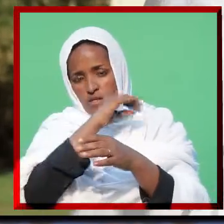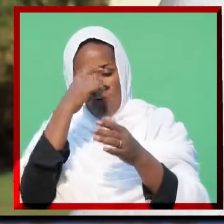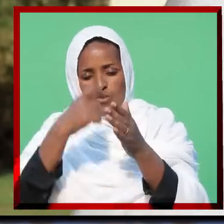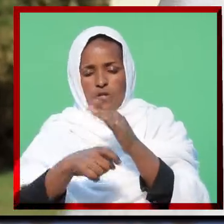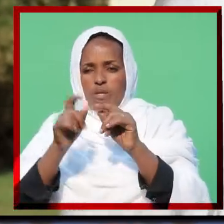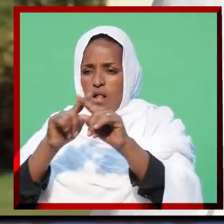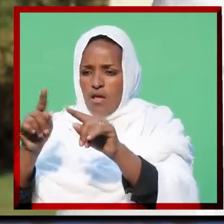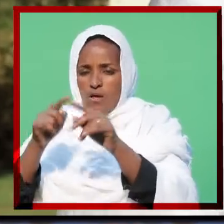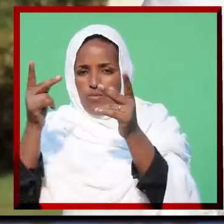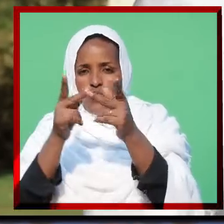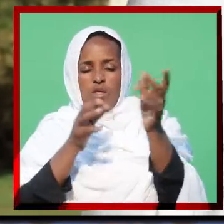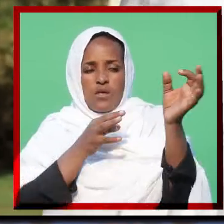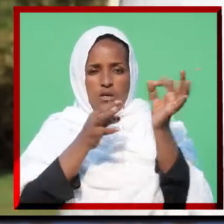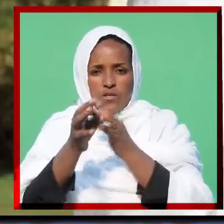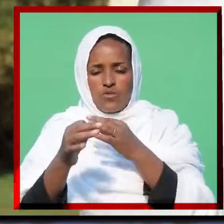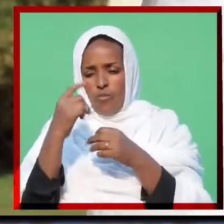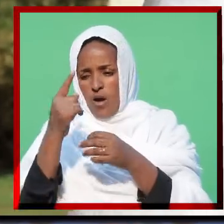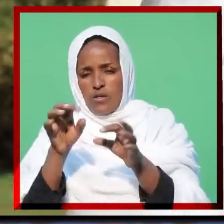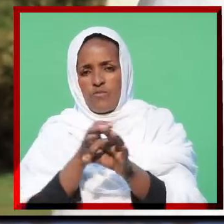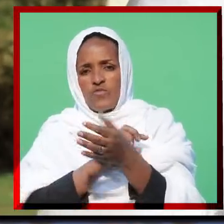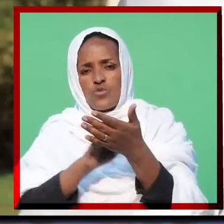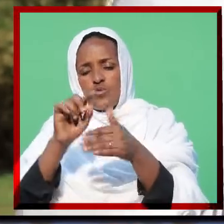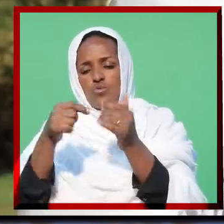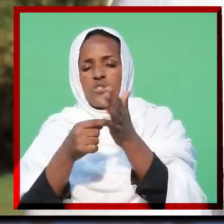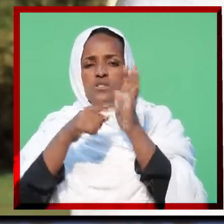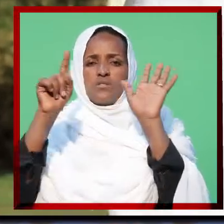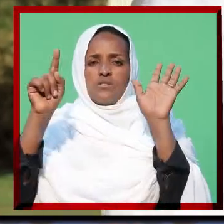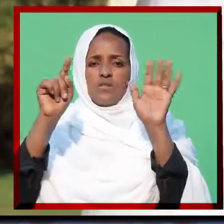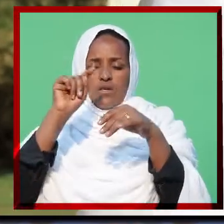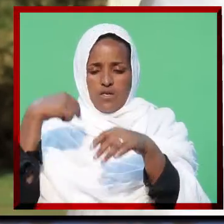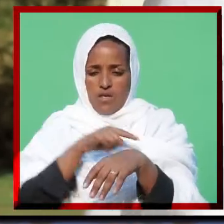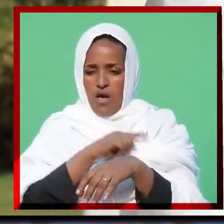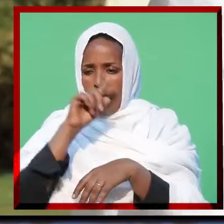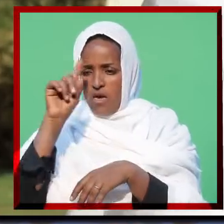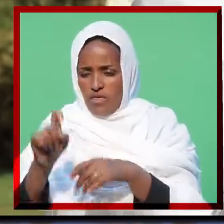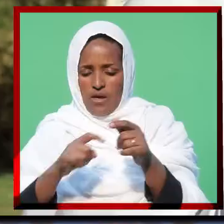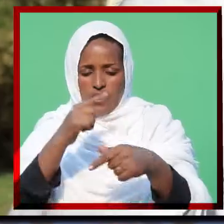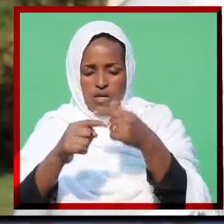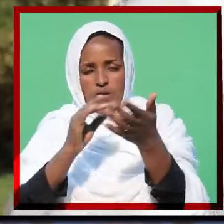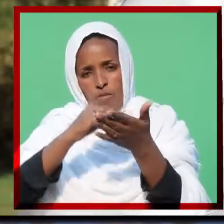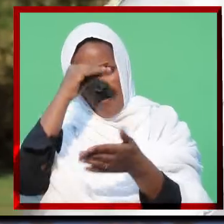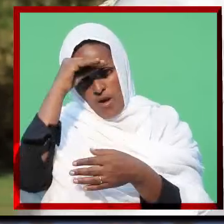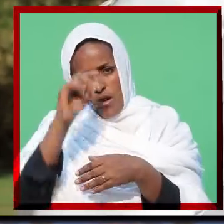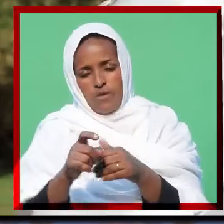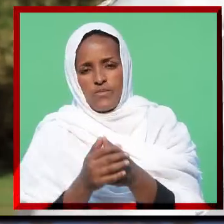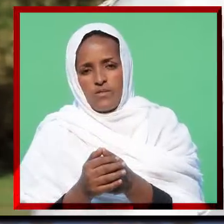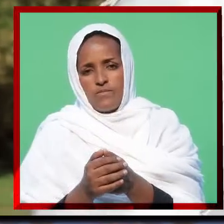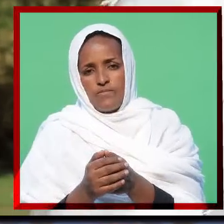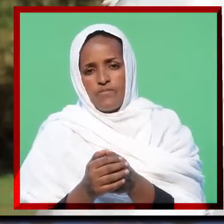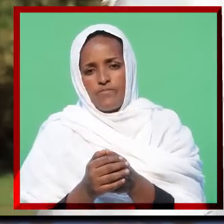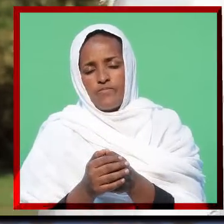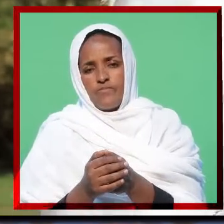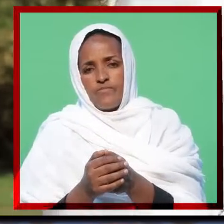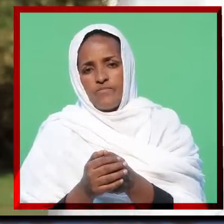ውጤት በተለያየ ቦታ የተገለጸውን በአንድ መንፈስ ቅዱስ ስለተገለጸ እየጠየቅን እየሄድን መማራል።